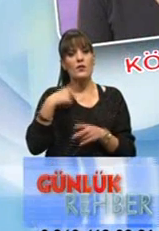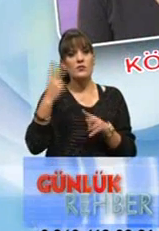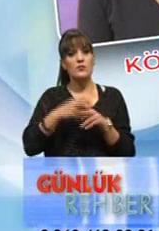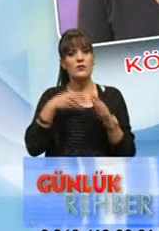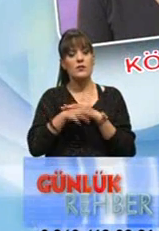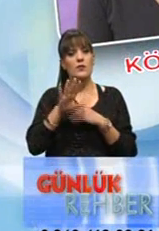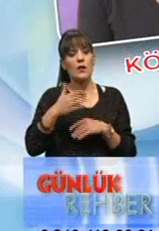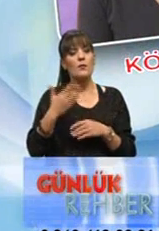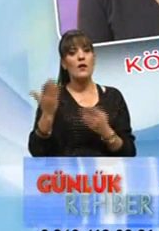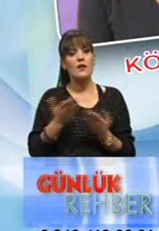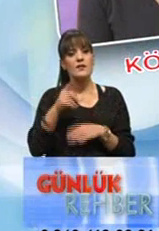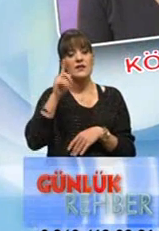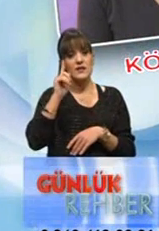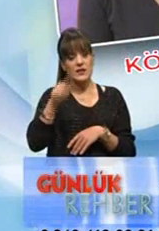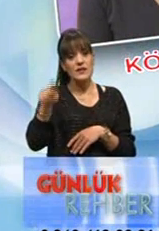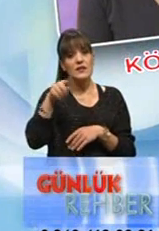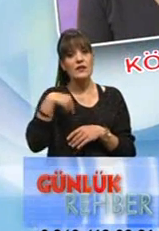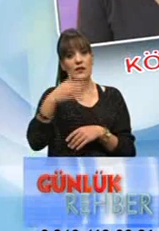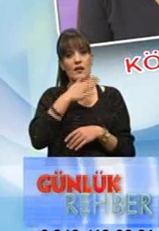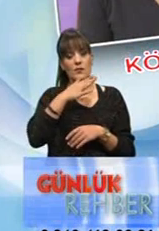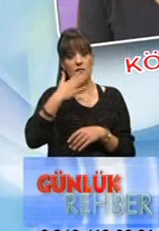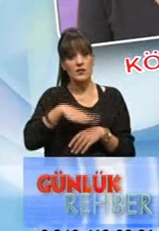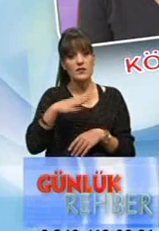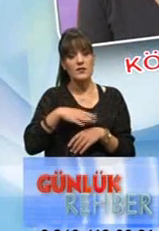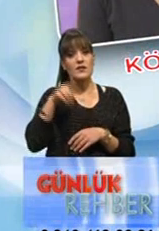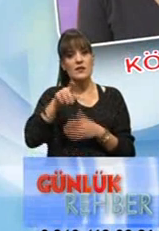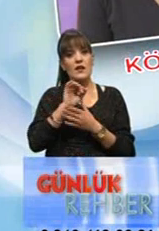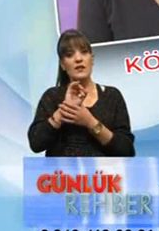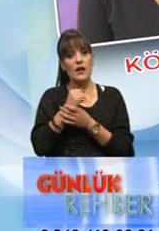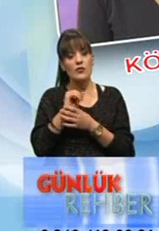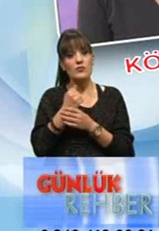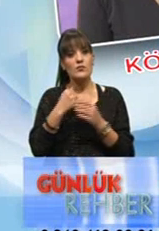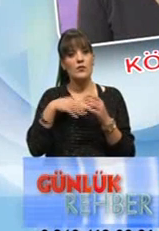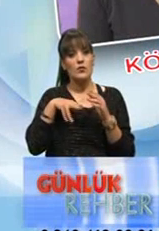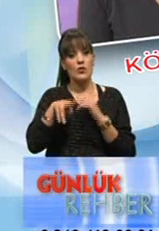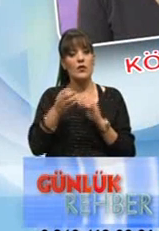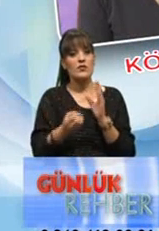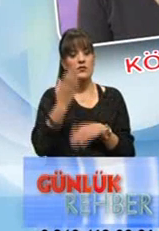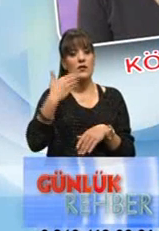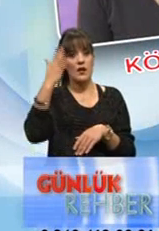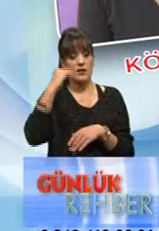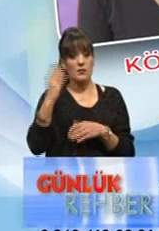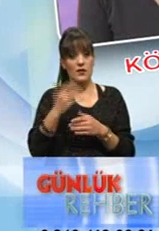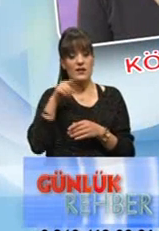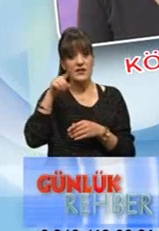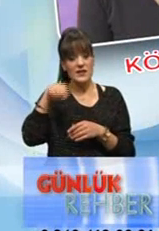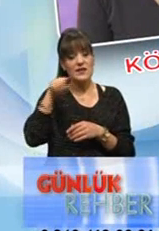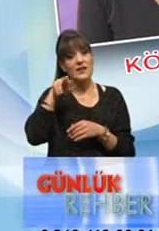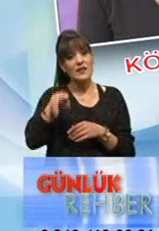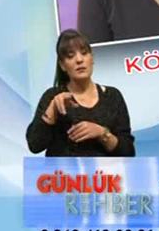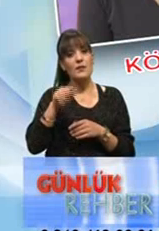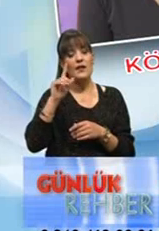küldür girdim galiba. Aslında sizi de tanımak isteriz. Sizin tecrübelerinizden yola çıkılmış anladığım kadarıyla. Sizin ve sizin